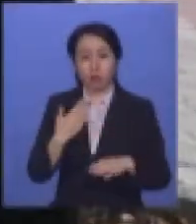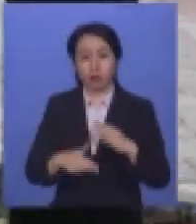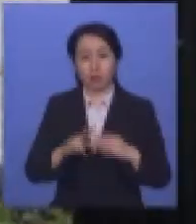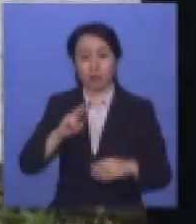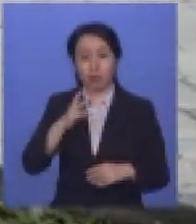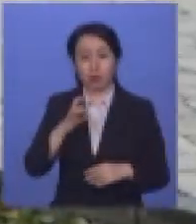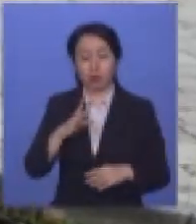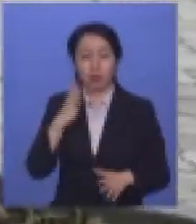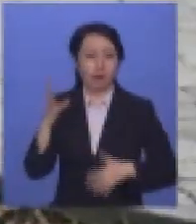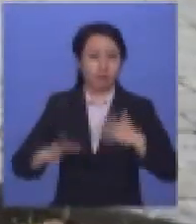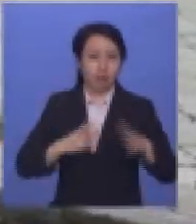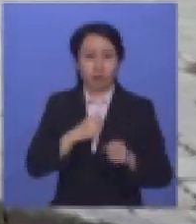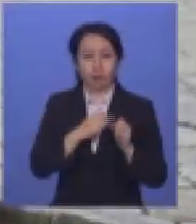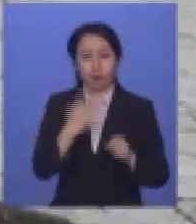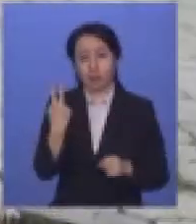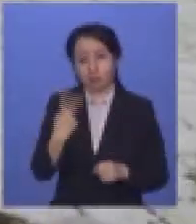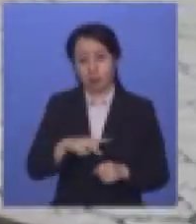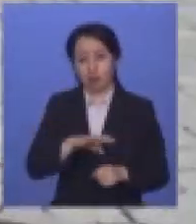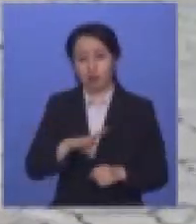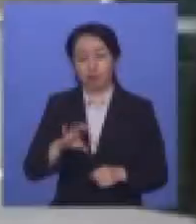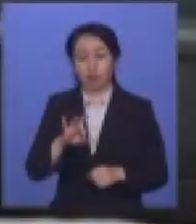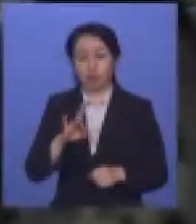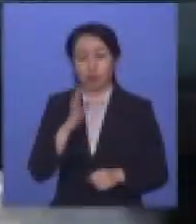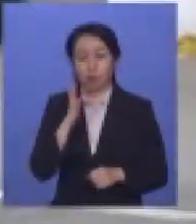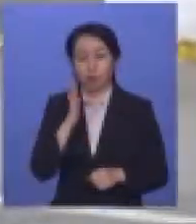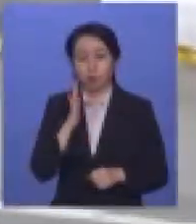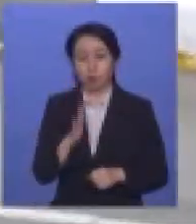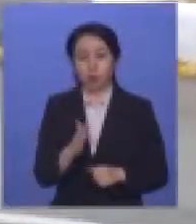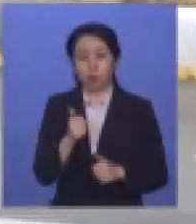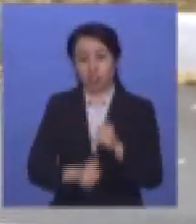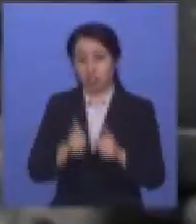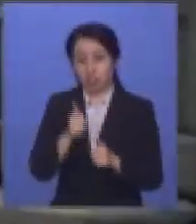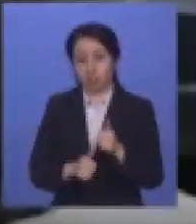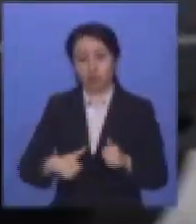второй декады. Ветер 15-20 метров в секунду предполагается часто в